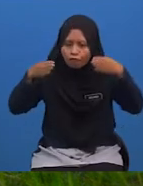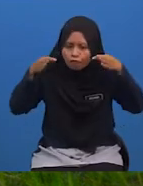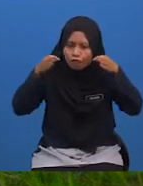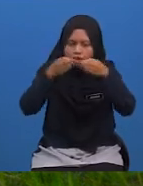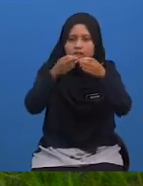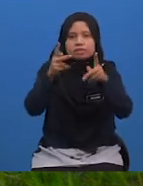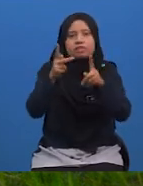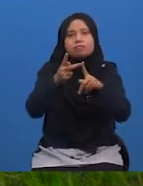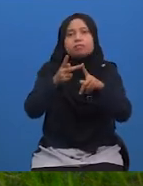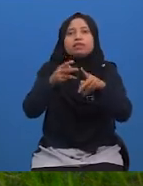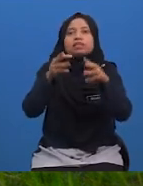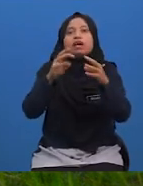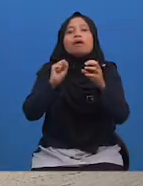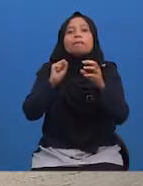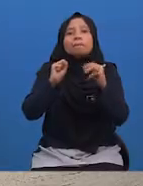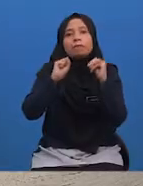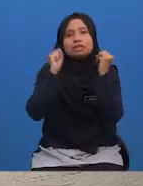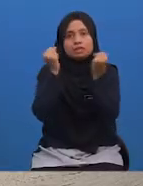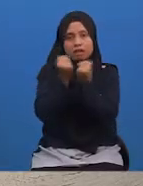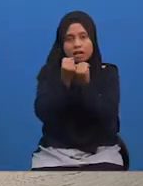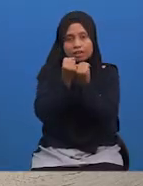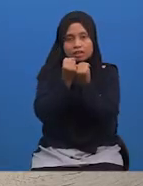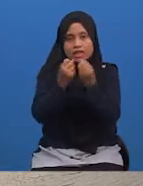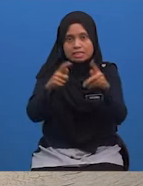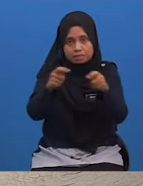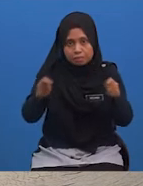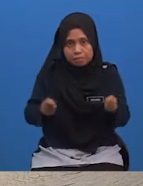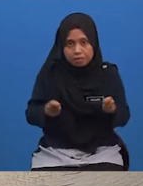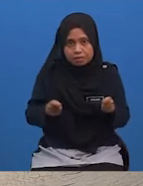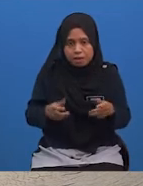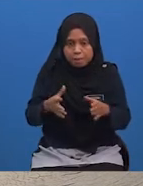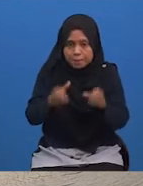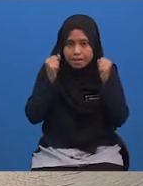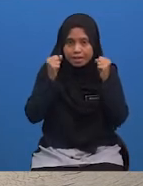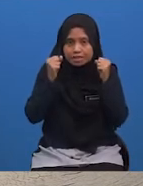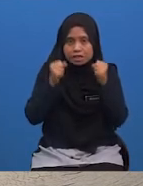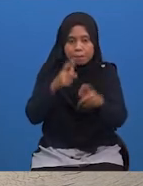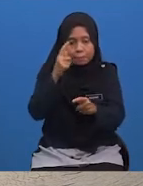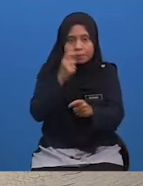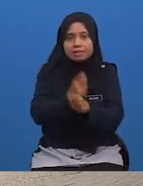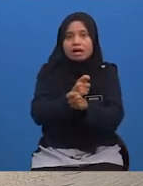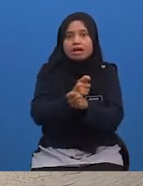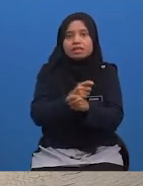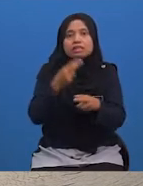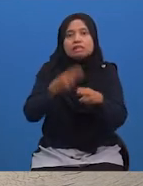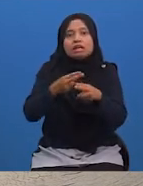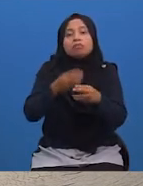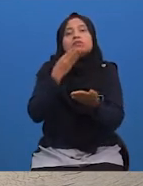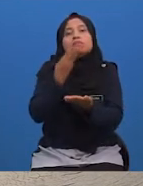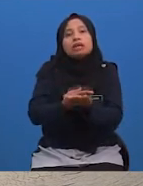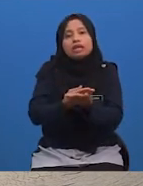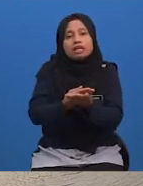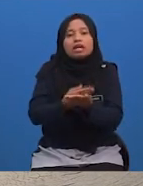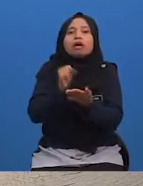pada masyarakat setempat, iaitu berani mempertahankan nama baik